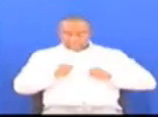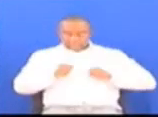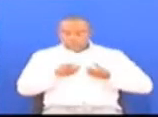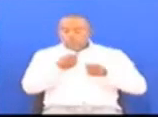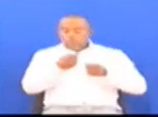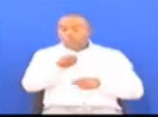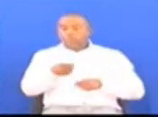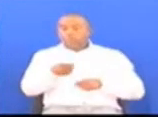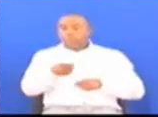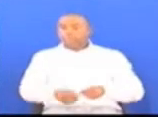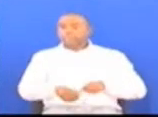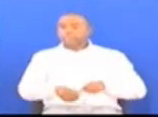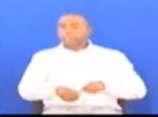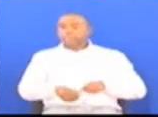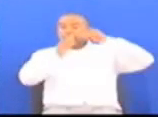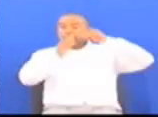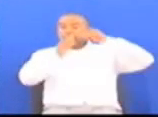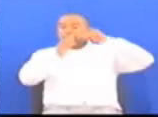Mheshimiwa.